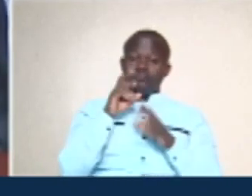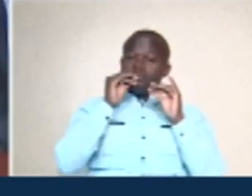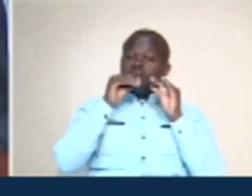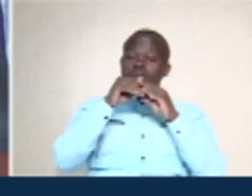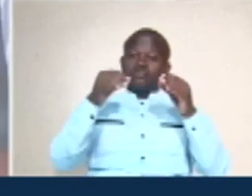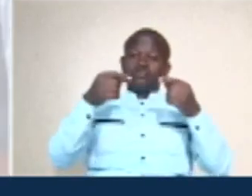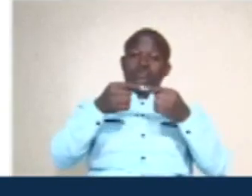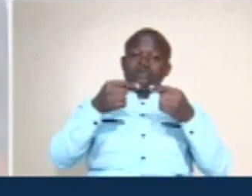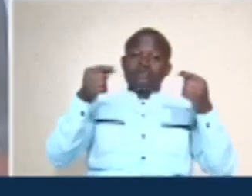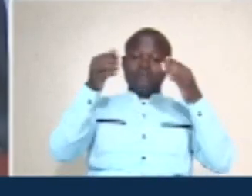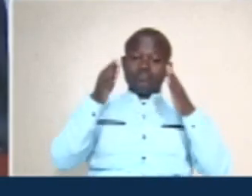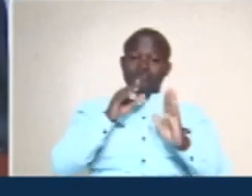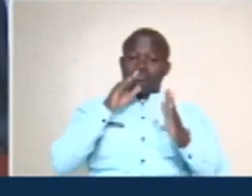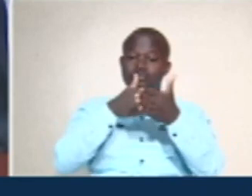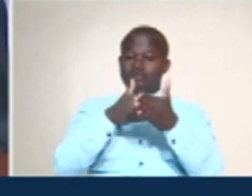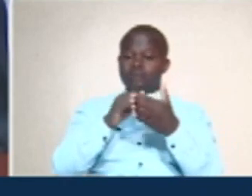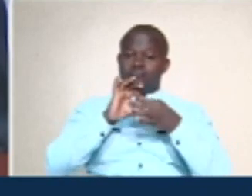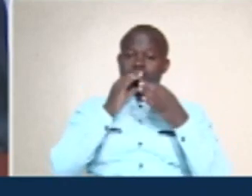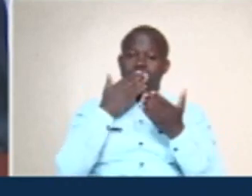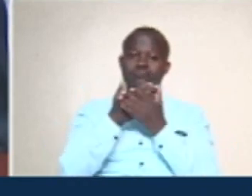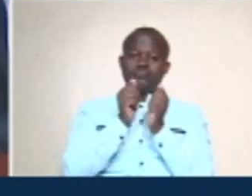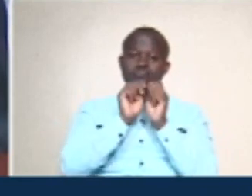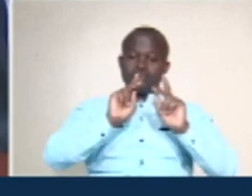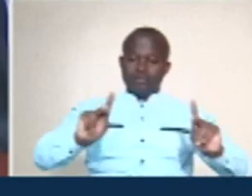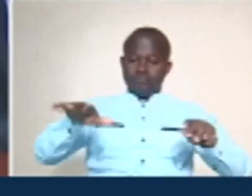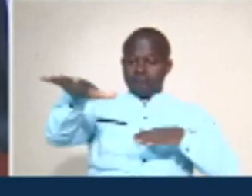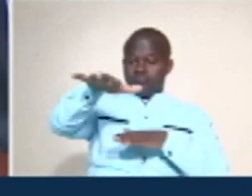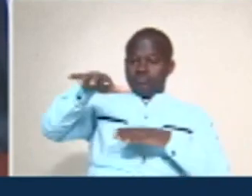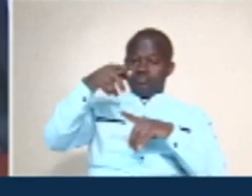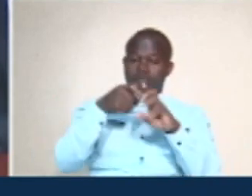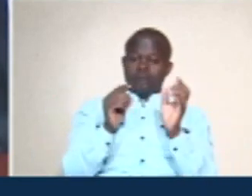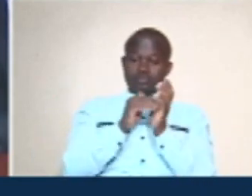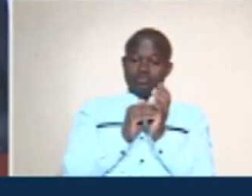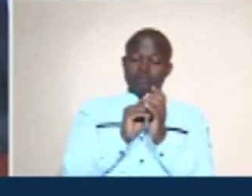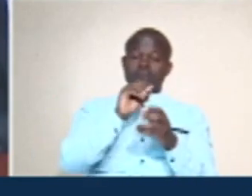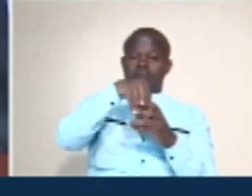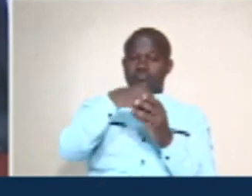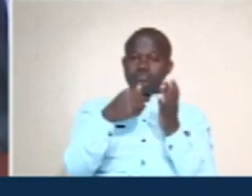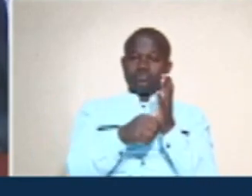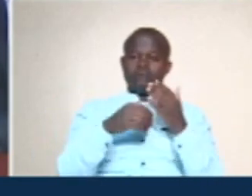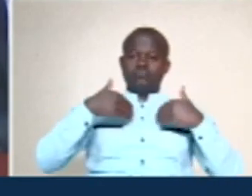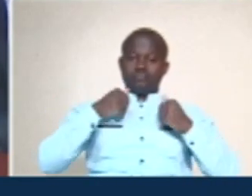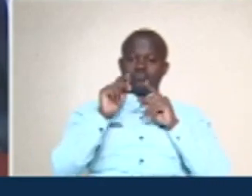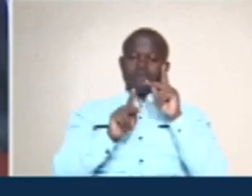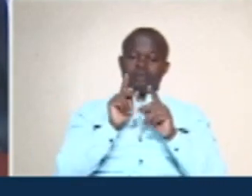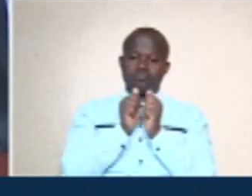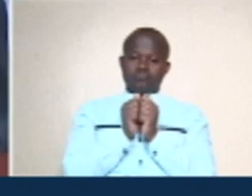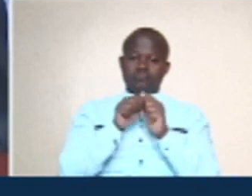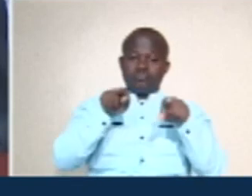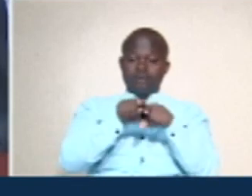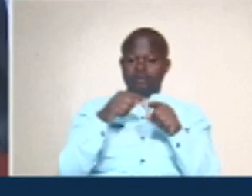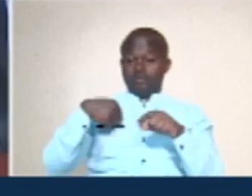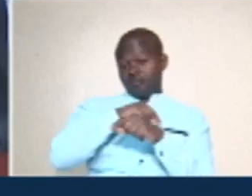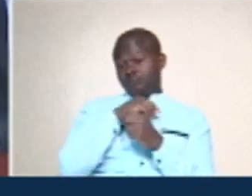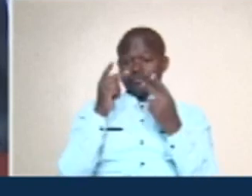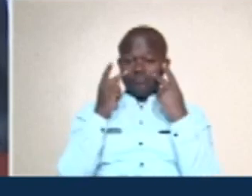z'urwango ntizibangamira gusa imibanire myiza n'amahoro mu baturage, ahubwo zishyira no mu kaga ubuzima bw'abantu. nkuko twabibonye